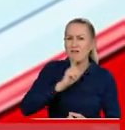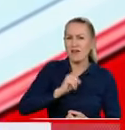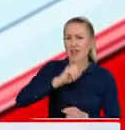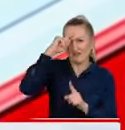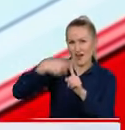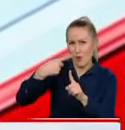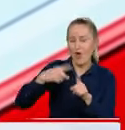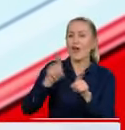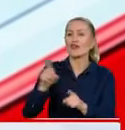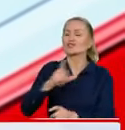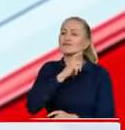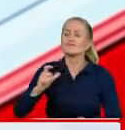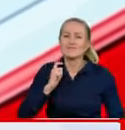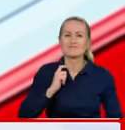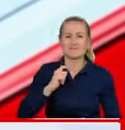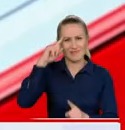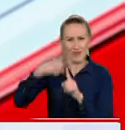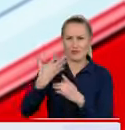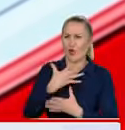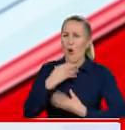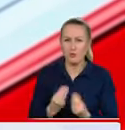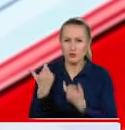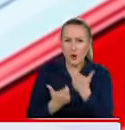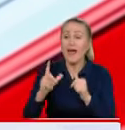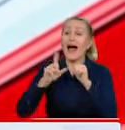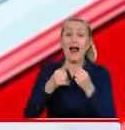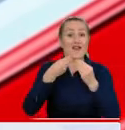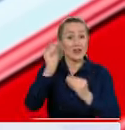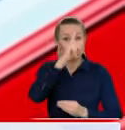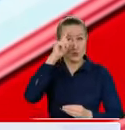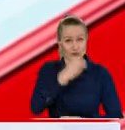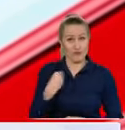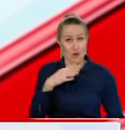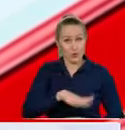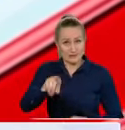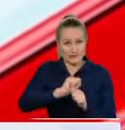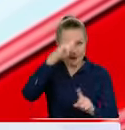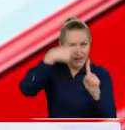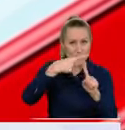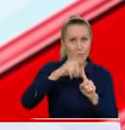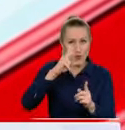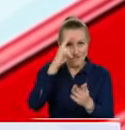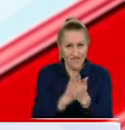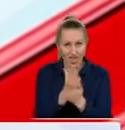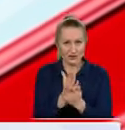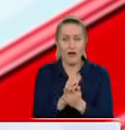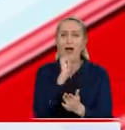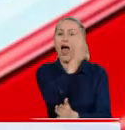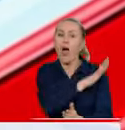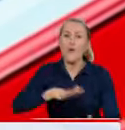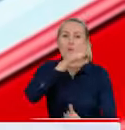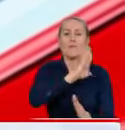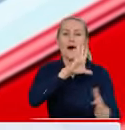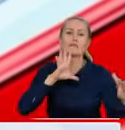Kościoła katolickiego, to większość ludzi to katolicy i ludzie wierzący. Europa jest chrześcijańska,